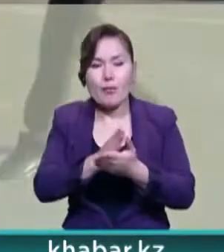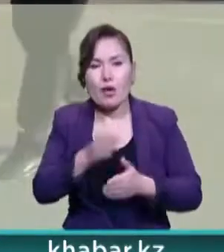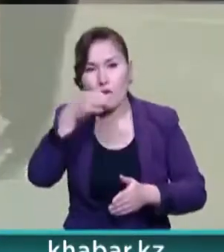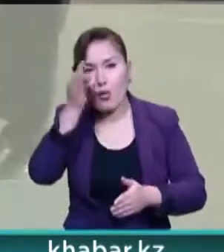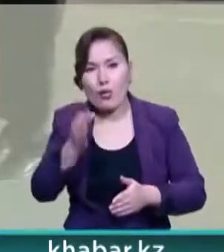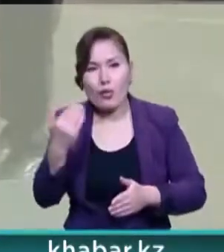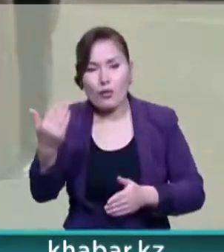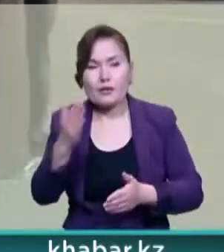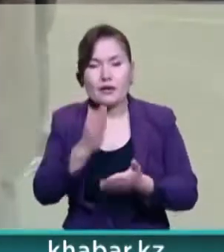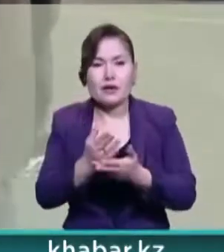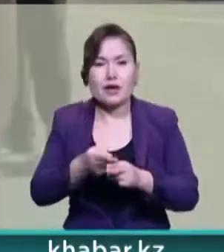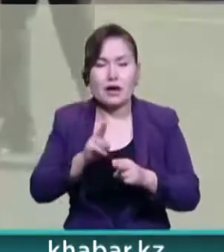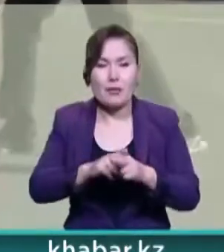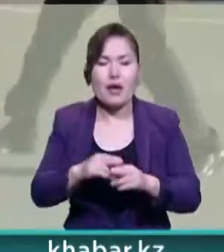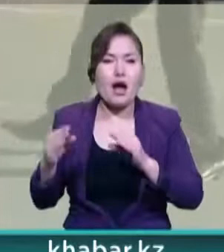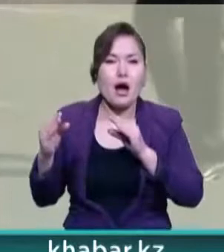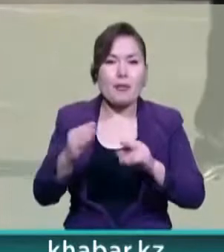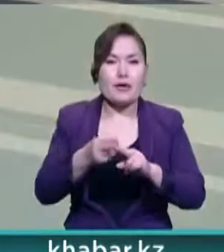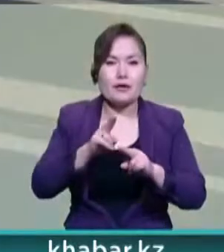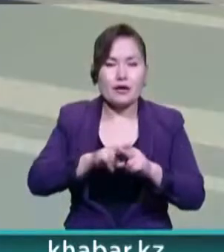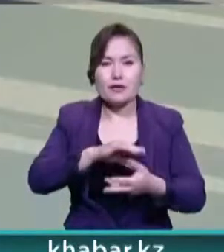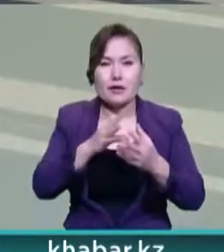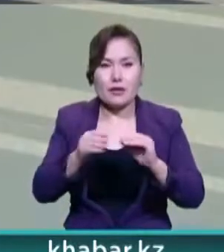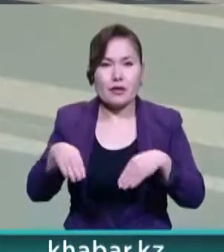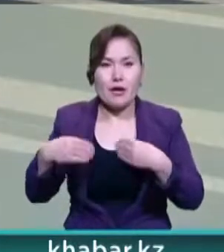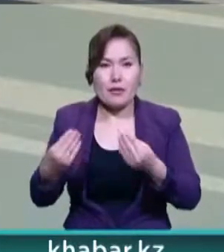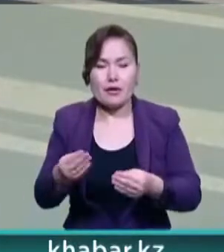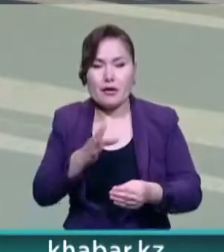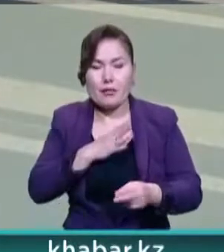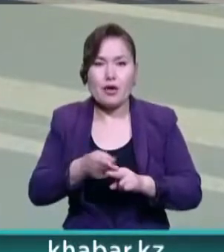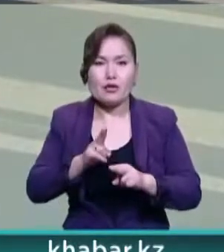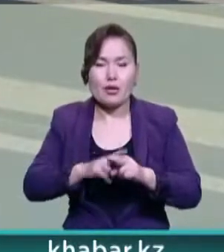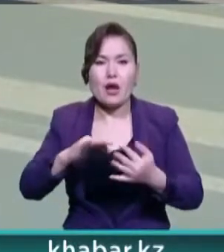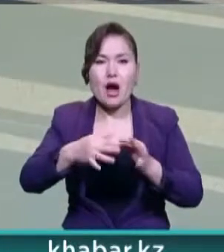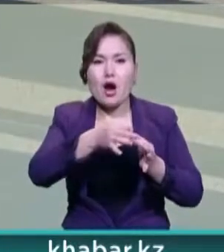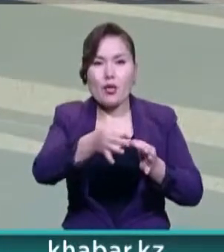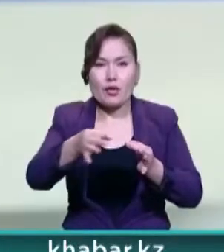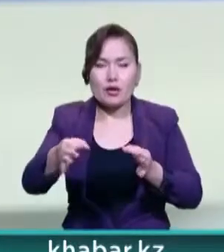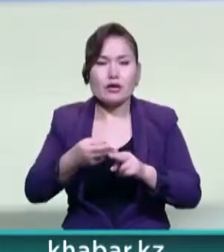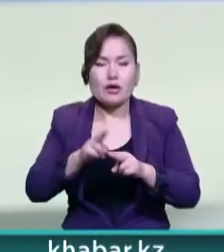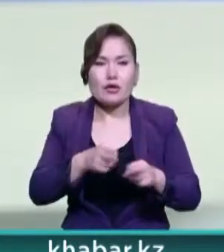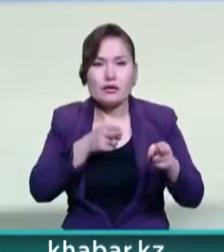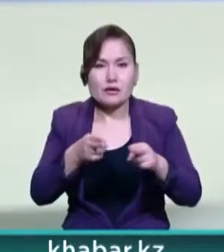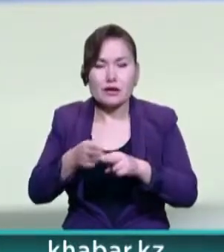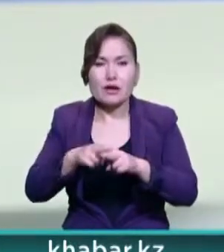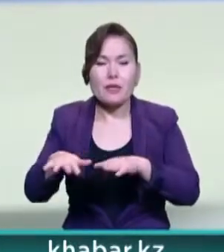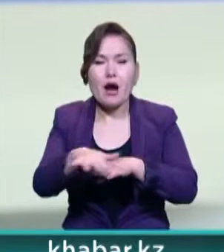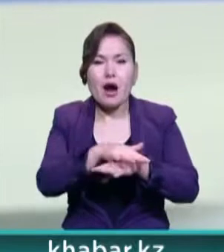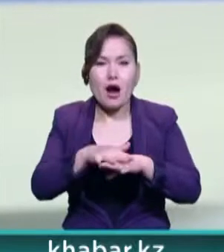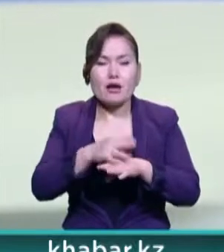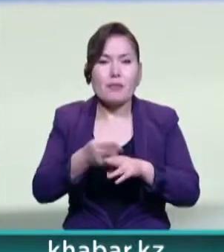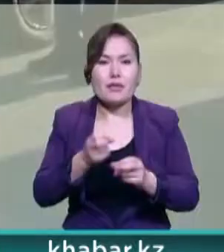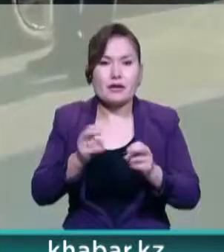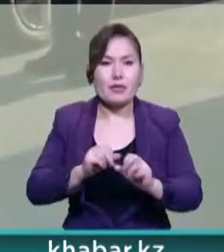жүрген маман жұмыс аумағына қарасты 2,5 мыңдай тұрғынның мекенжайын жиі және түгел аралап, ахуалды ұдайы бақылауда ұстауының